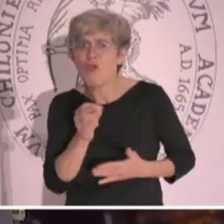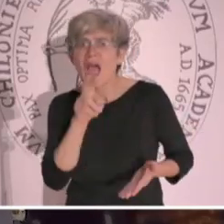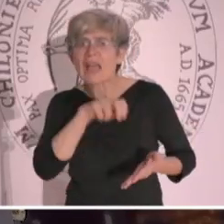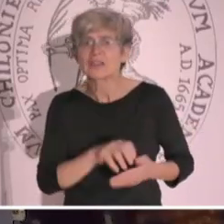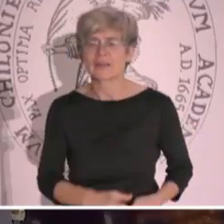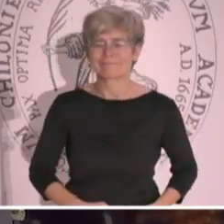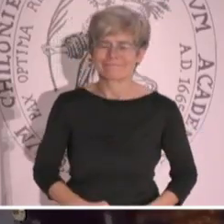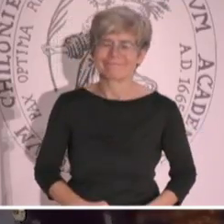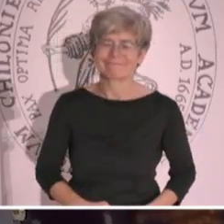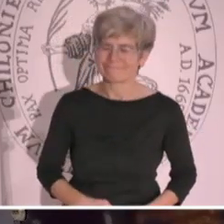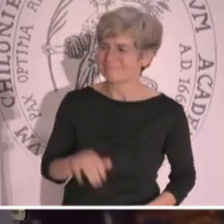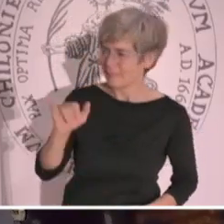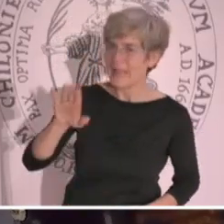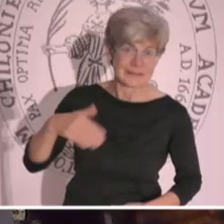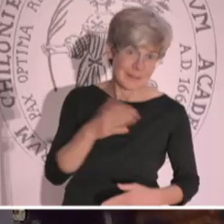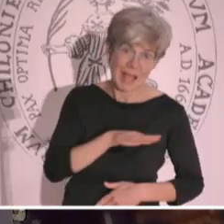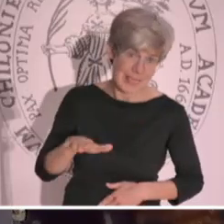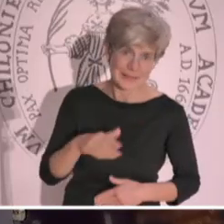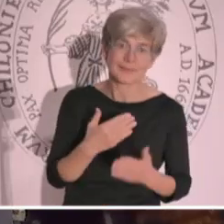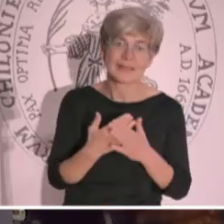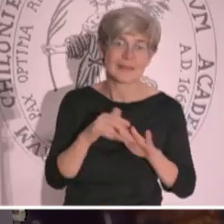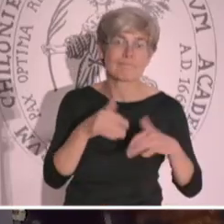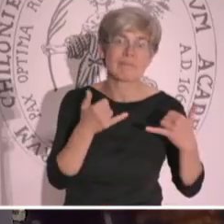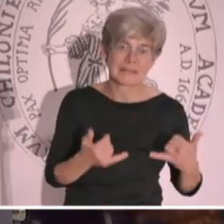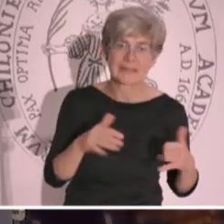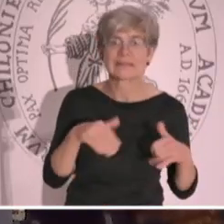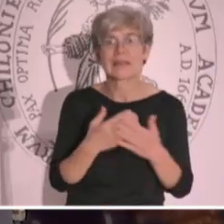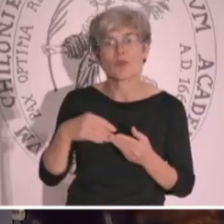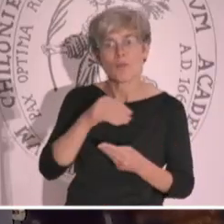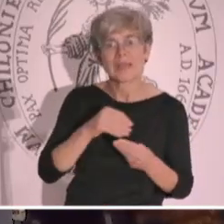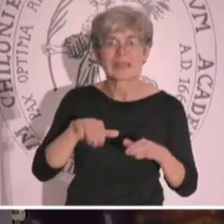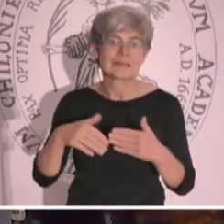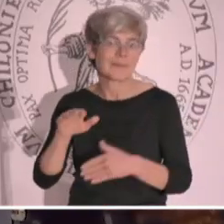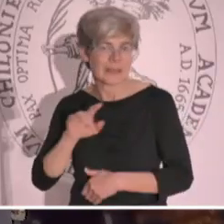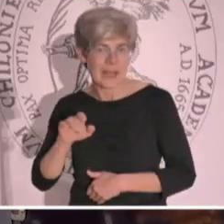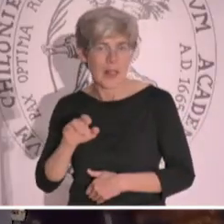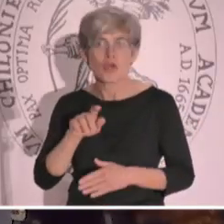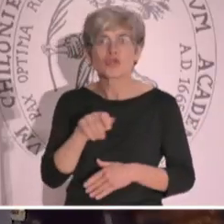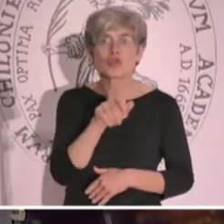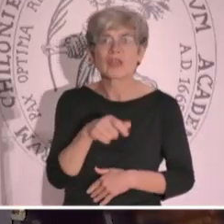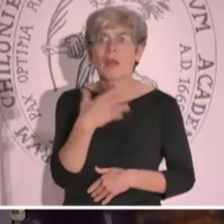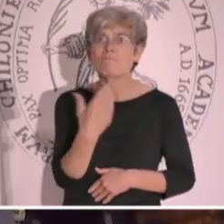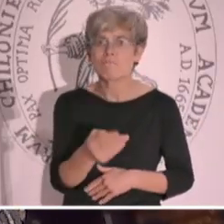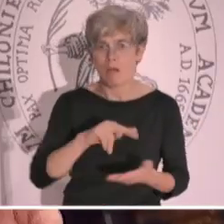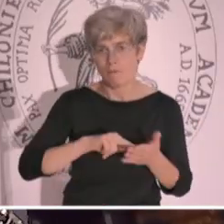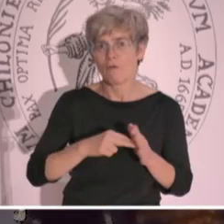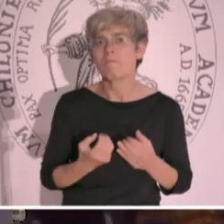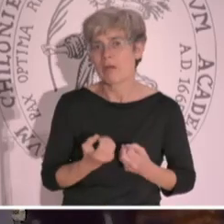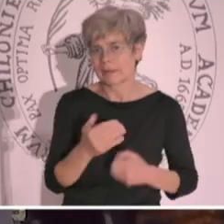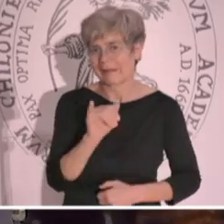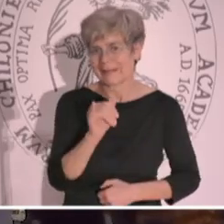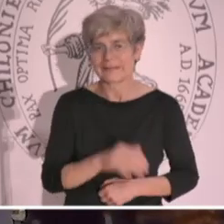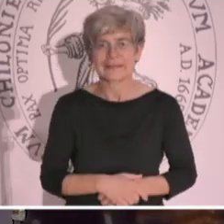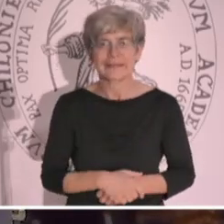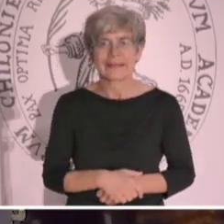geben, was Sie genannt haben. Und natürlich bereiten wir die Studierenden hier sehr intensiv vor. Es gibt und es gab ja auch